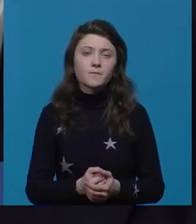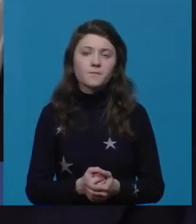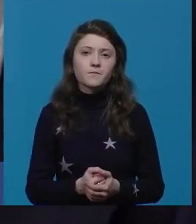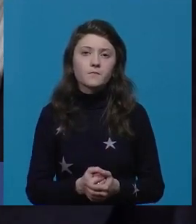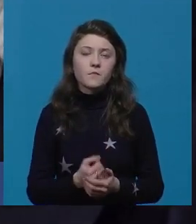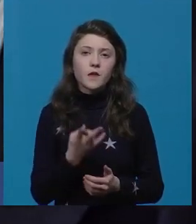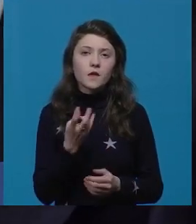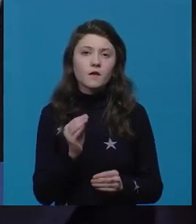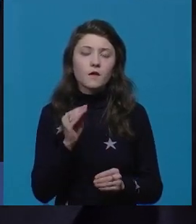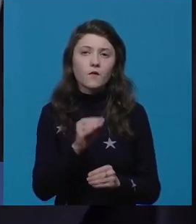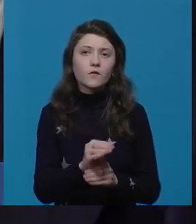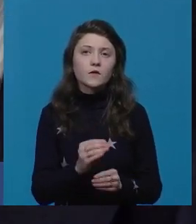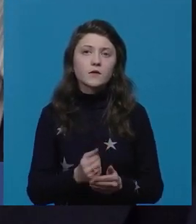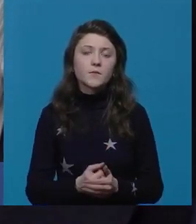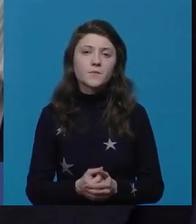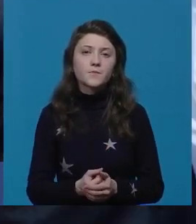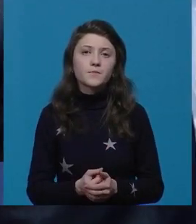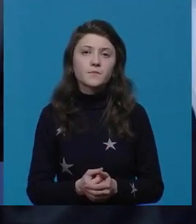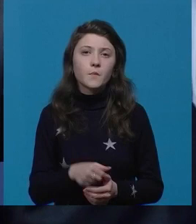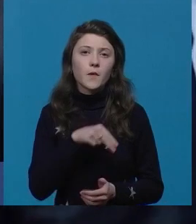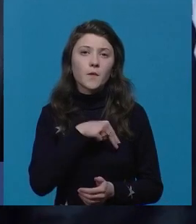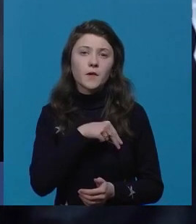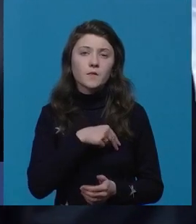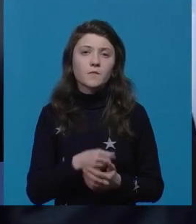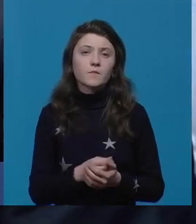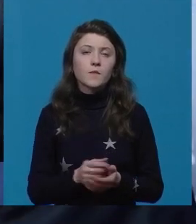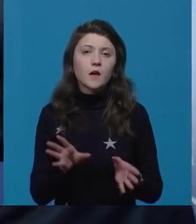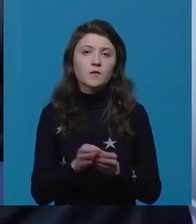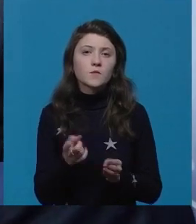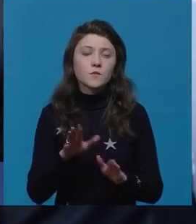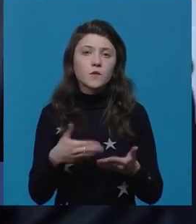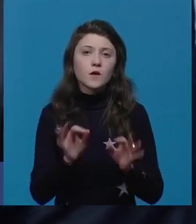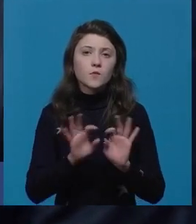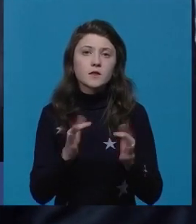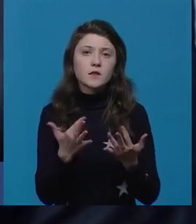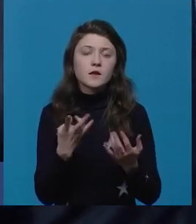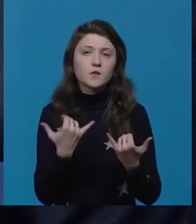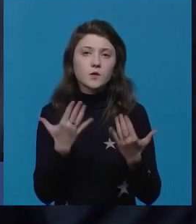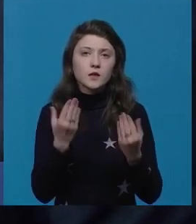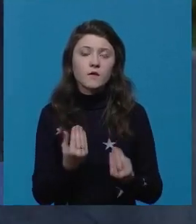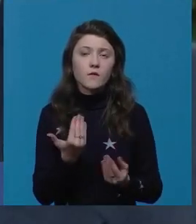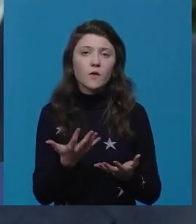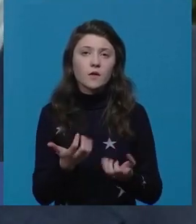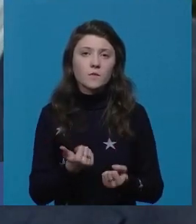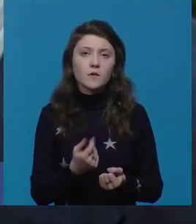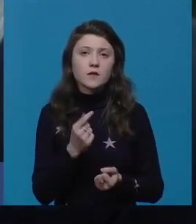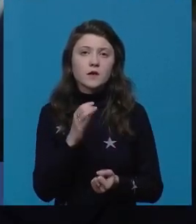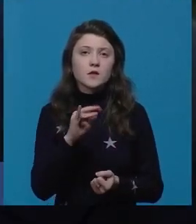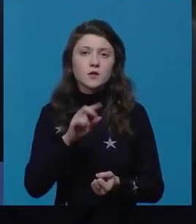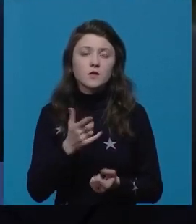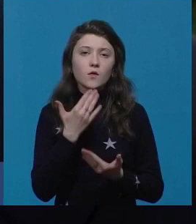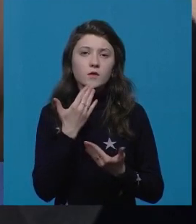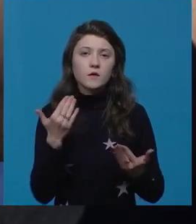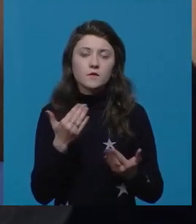нараховується премія. Разом з тим, посадовець розповів, скільки на сьогоднішній день він отримав за січень. Останній місяць